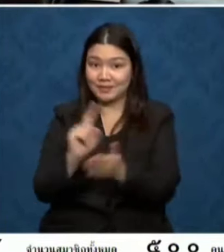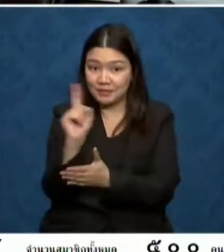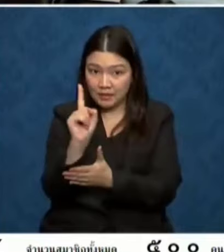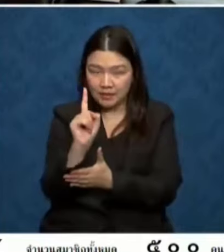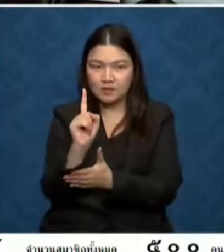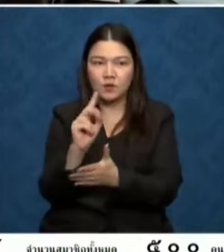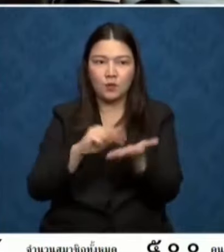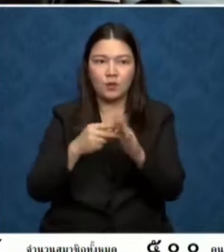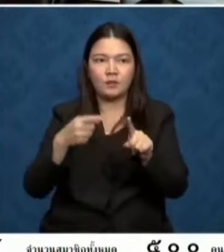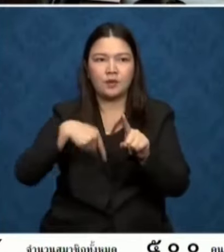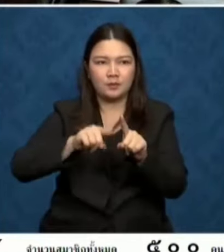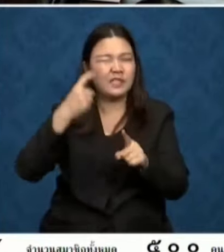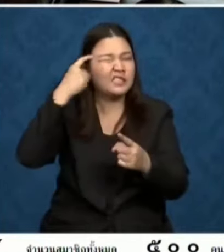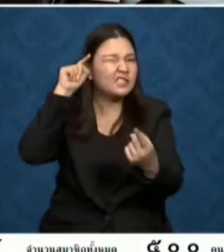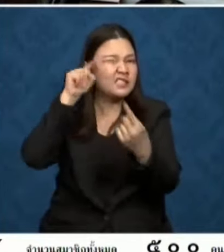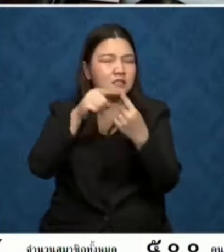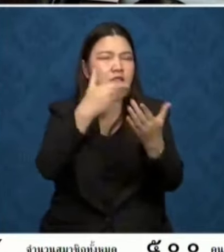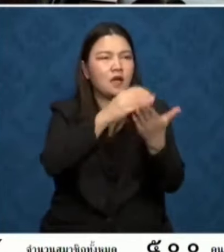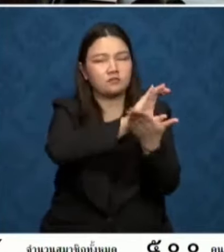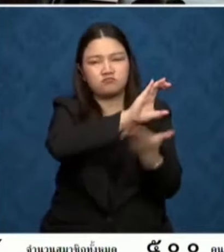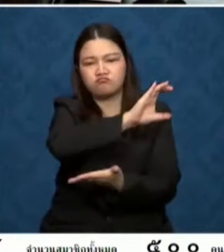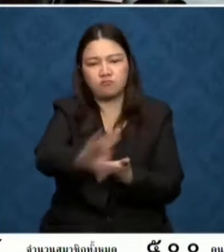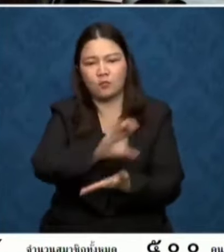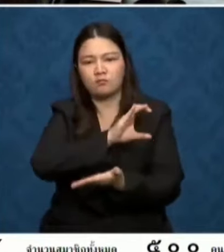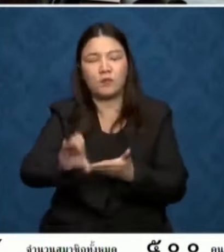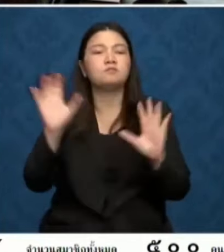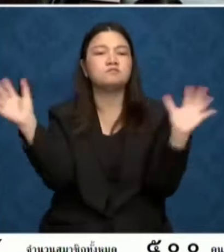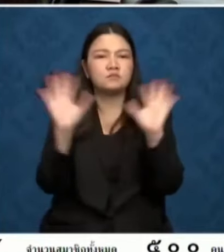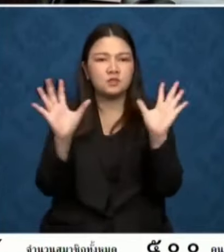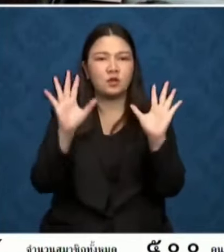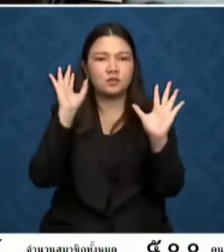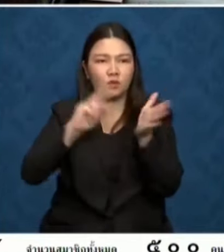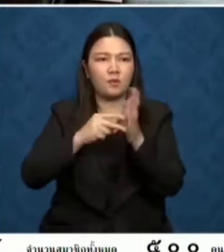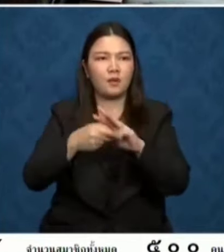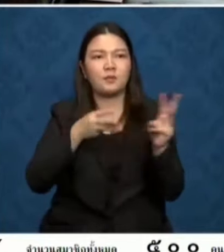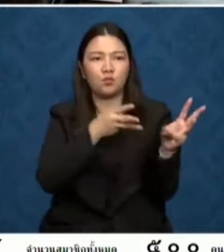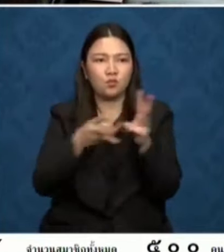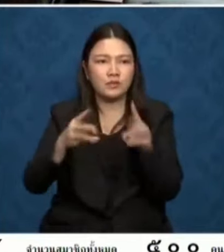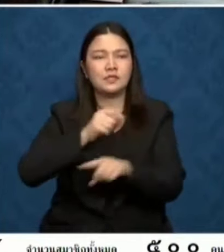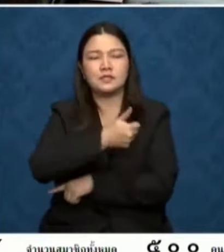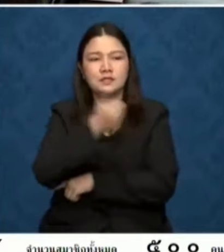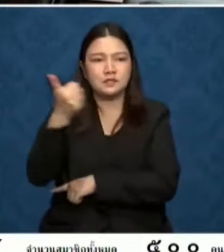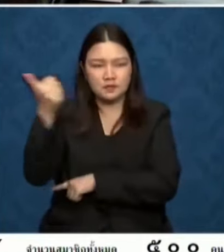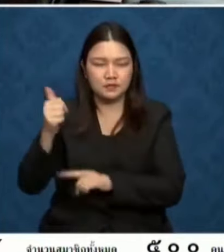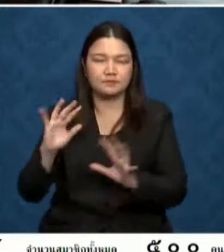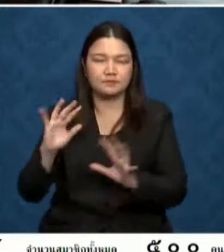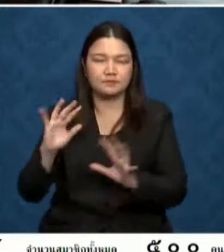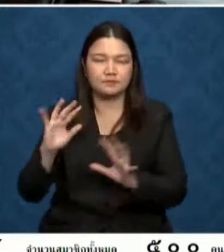นต้องพึ่งงบประมาณแผ่นดินครับเรามีตัวเลือกที่ดีกว่าในการเข้าถึงแหล่งทุนครับขอบคุณครับ ขอบคุ